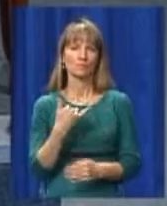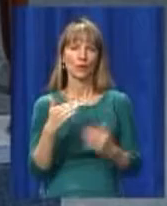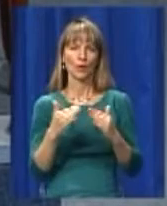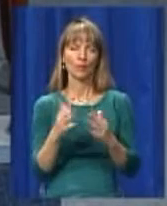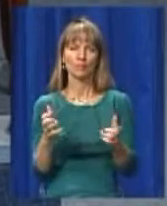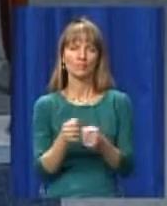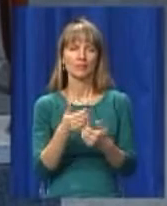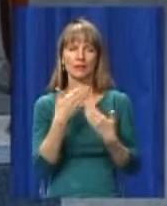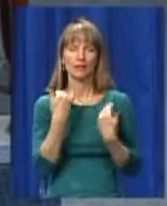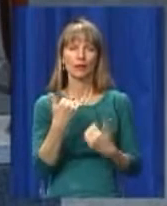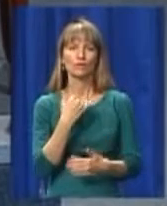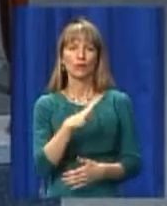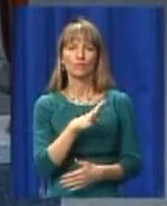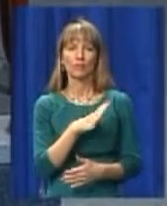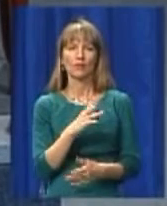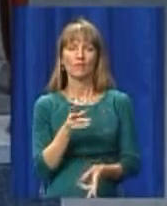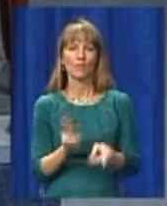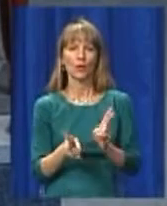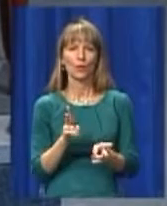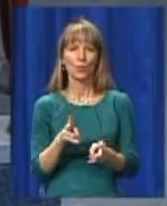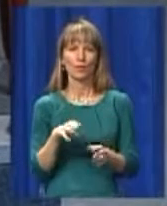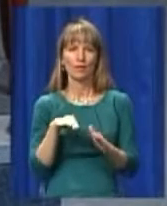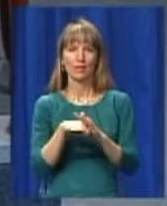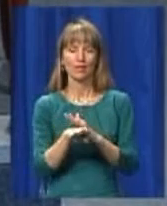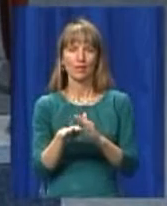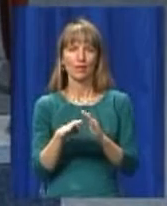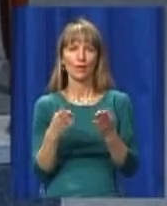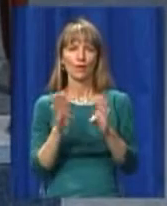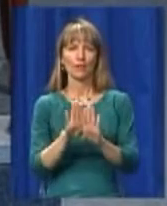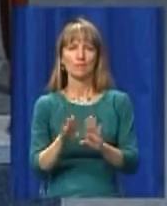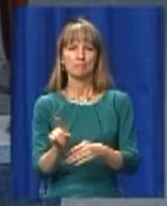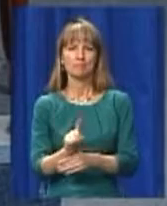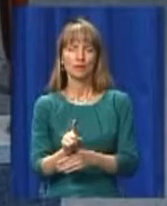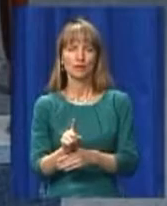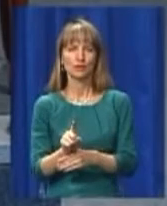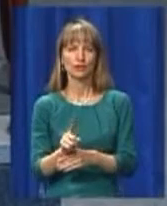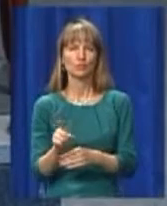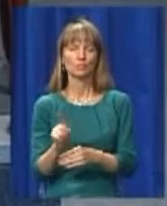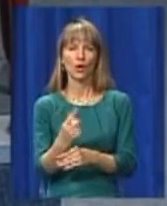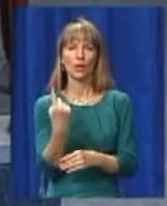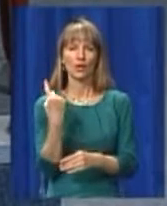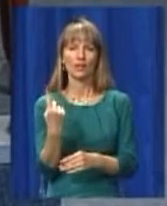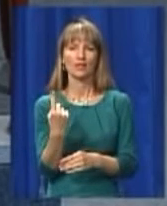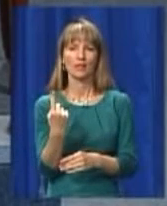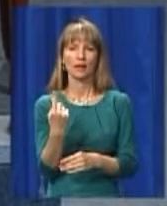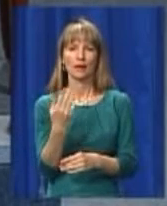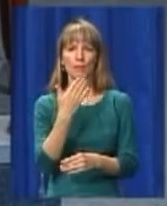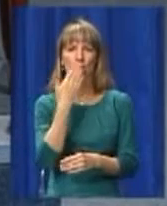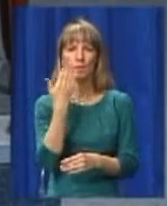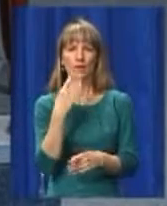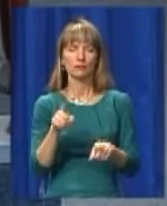нас была в кухне, в кладовке мышь. И самое главное, что мы же думаем, одна мышь, ну и пахнет, а как будто